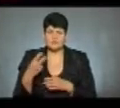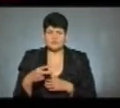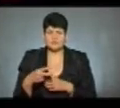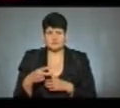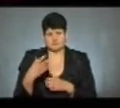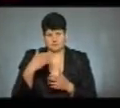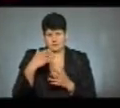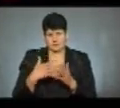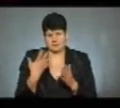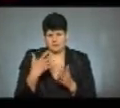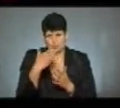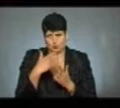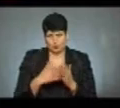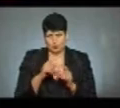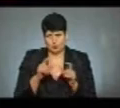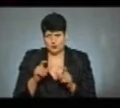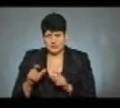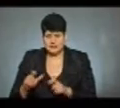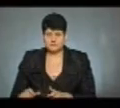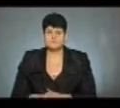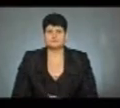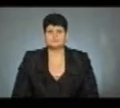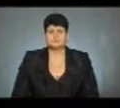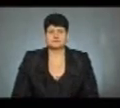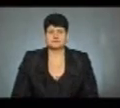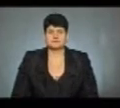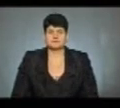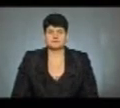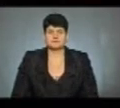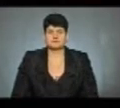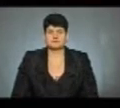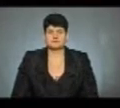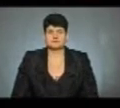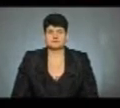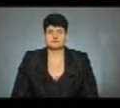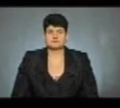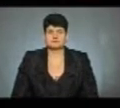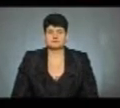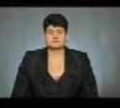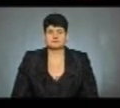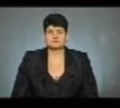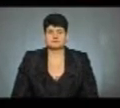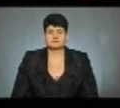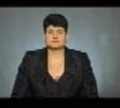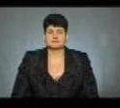пунктів, розповів Юрій Шайнюк. Марія Котенко, Василь Панчук. Новини на Суспільному. Тернопіль.